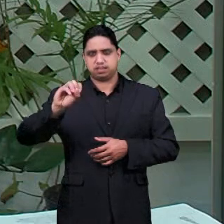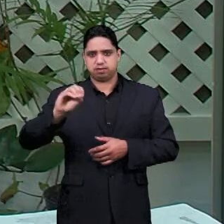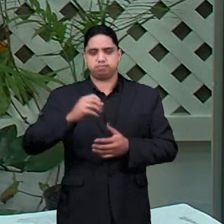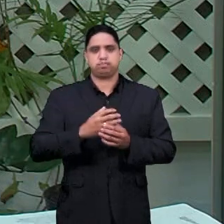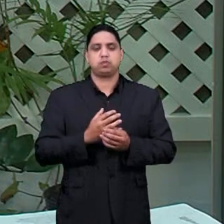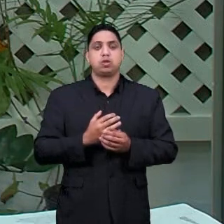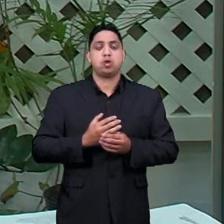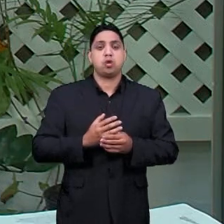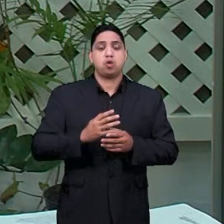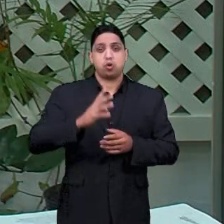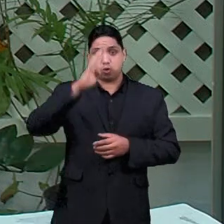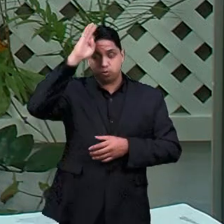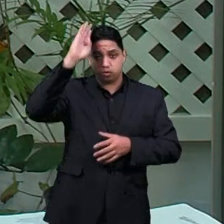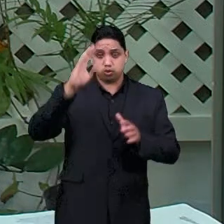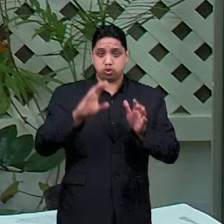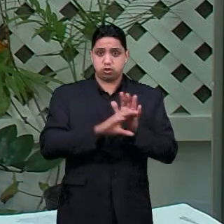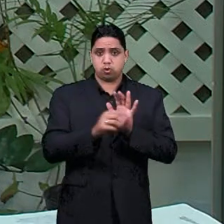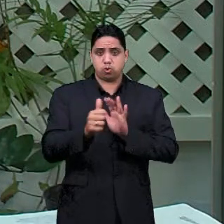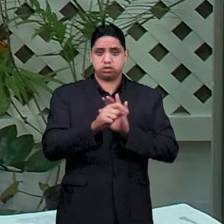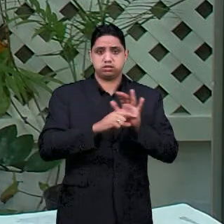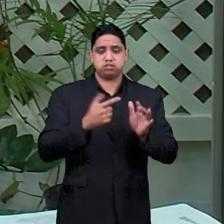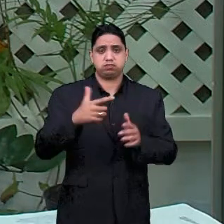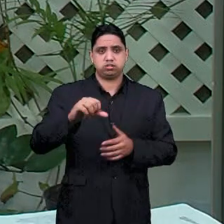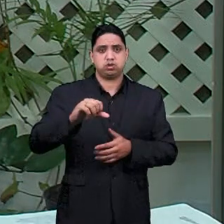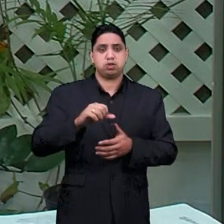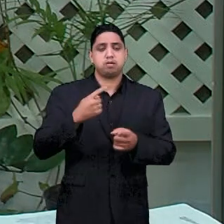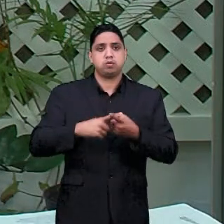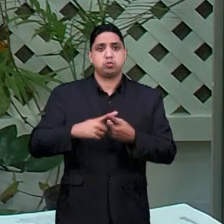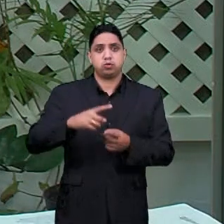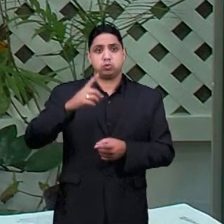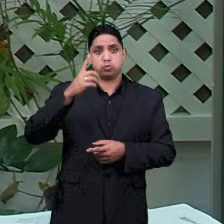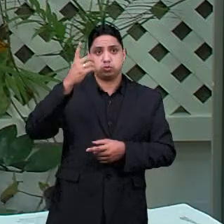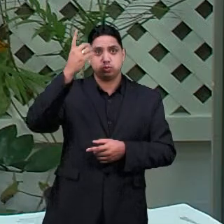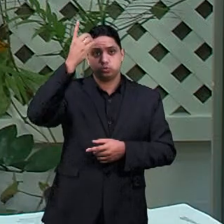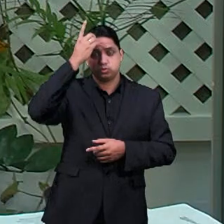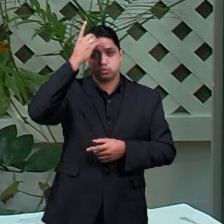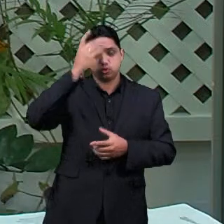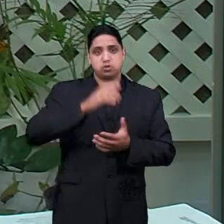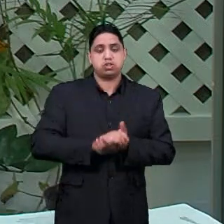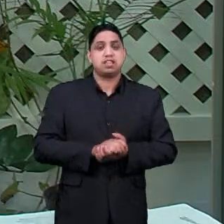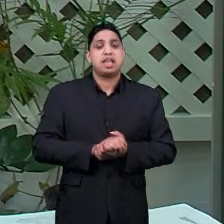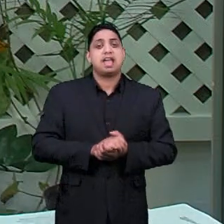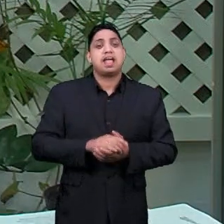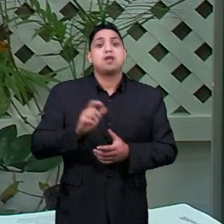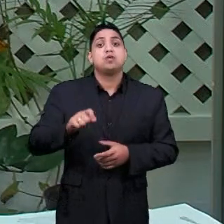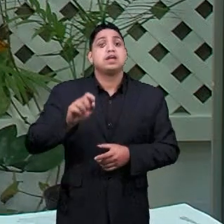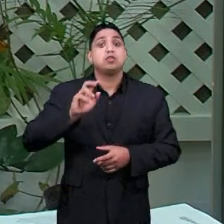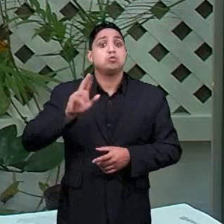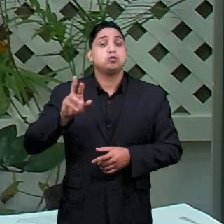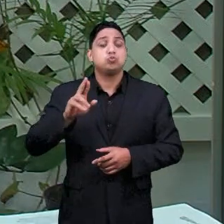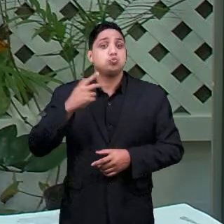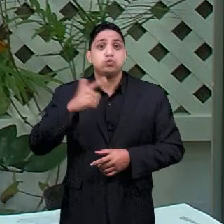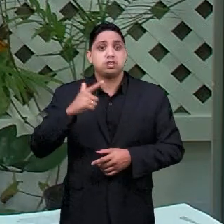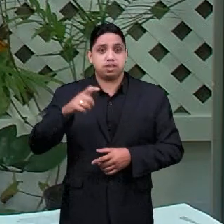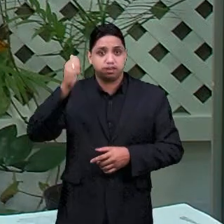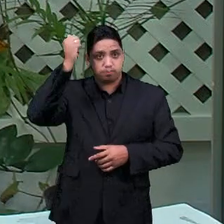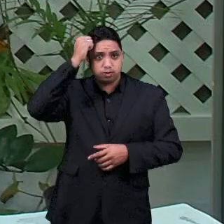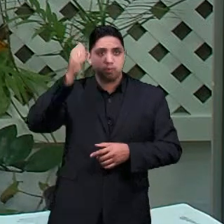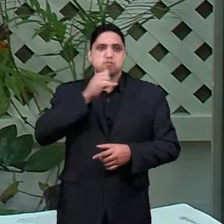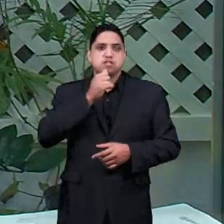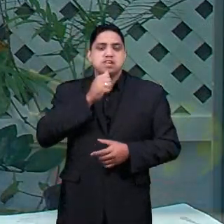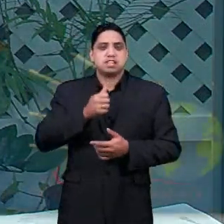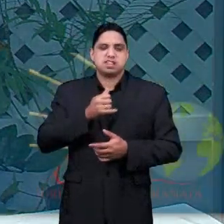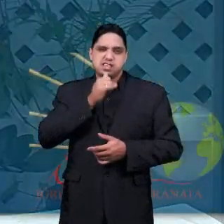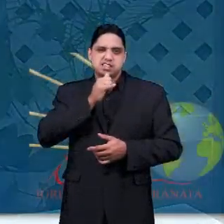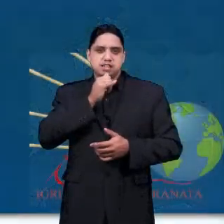de Dieu sont sans repentance. Dieu, il ne se répand pas d'avoir mis ceci là, dans cet endroit. Il ne se